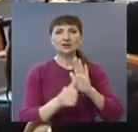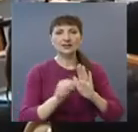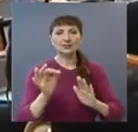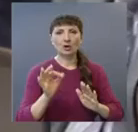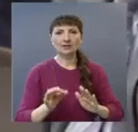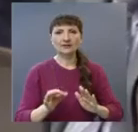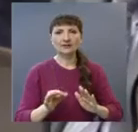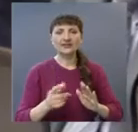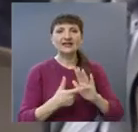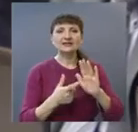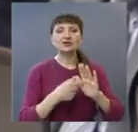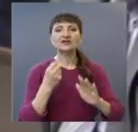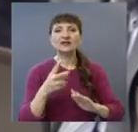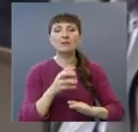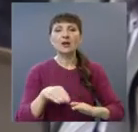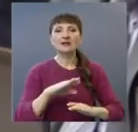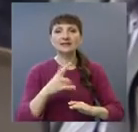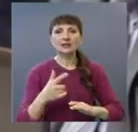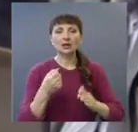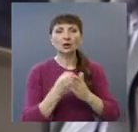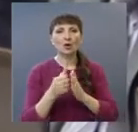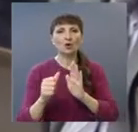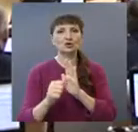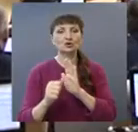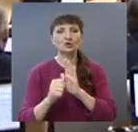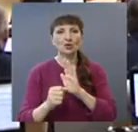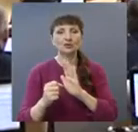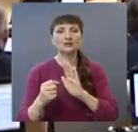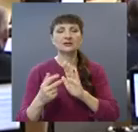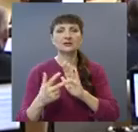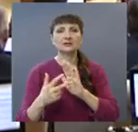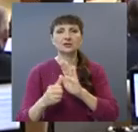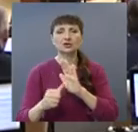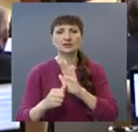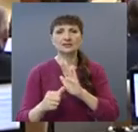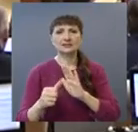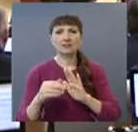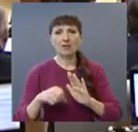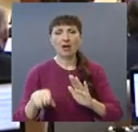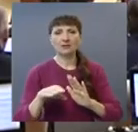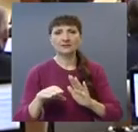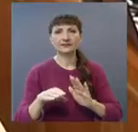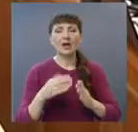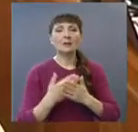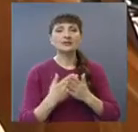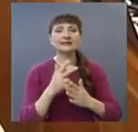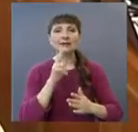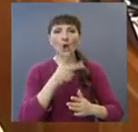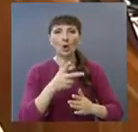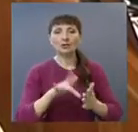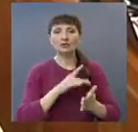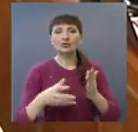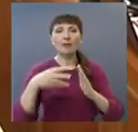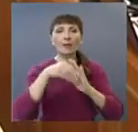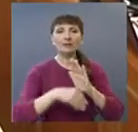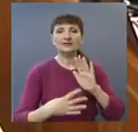16% – 712 миллиардов тенге до 686 миллиардов. Предположительно, за 3 года бюджет пополнится